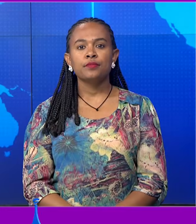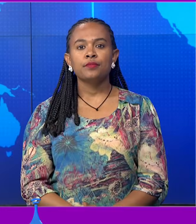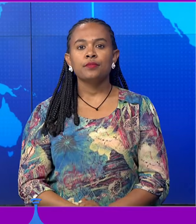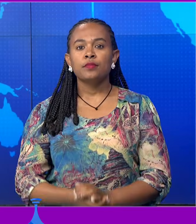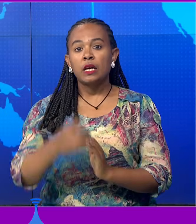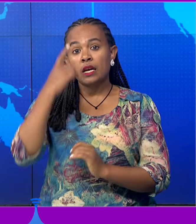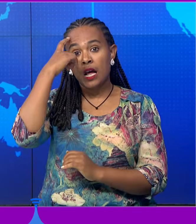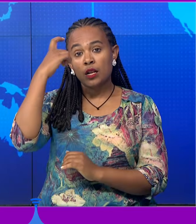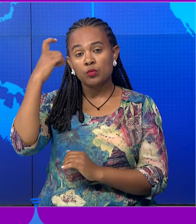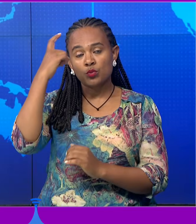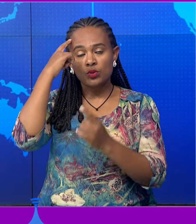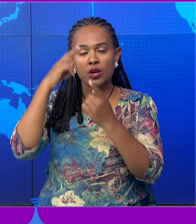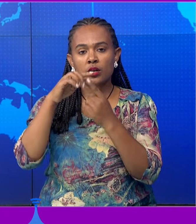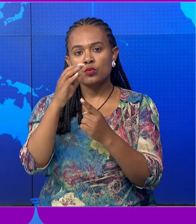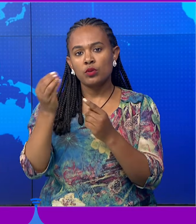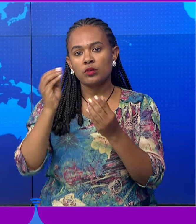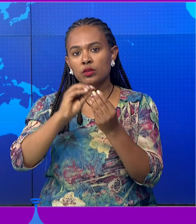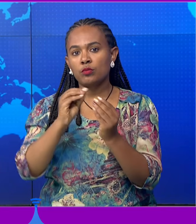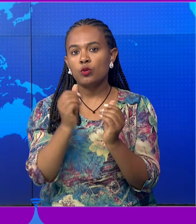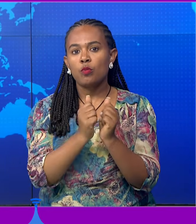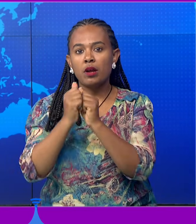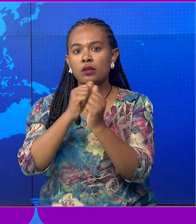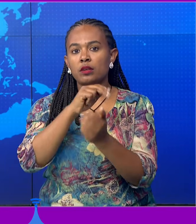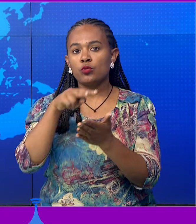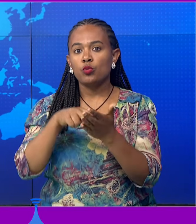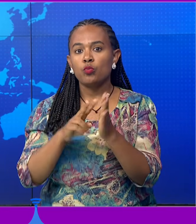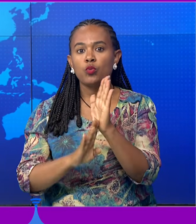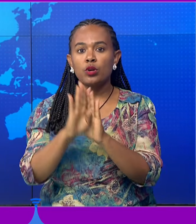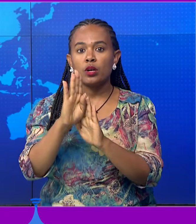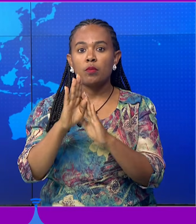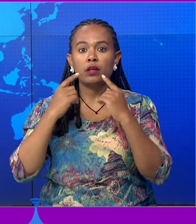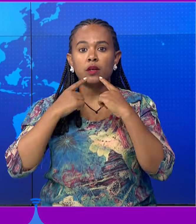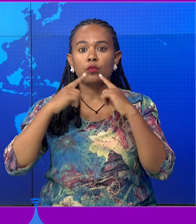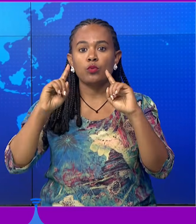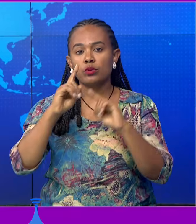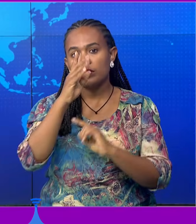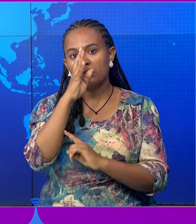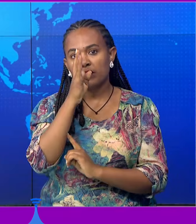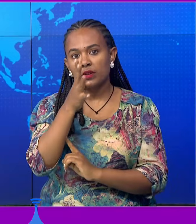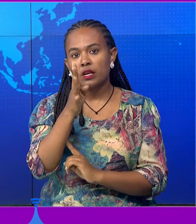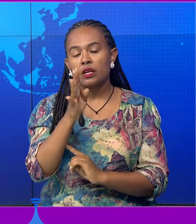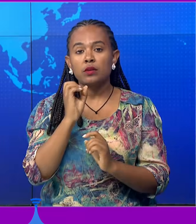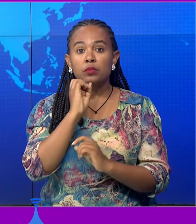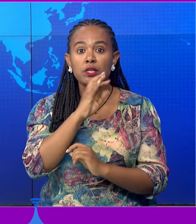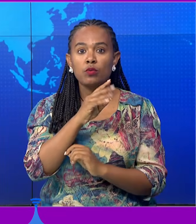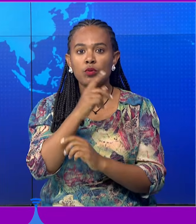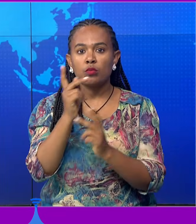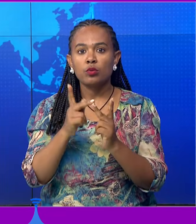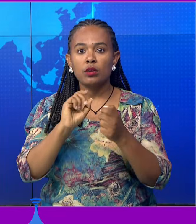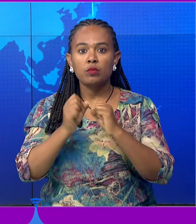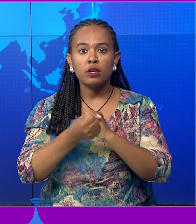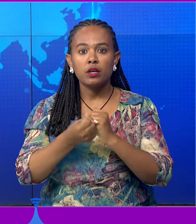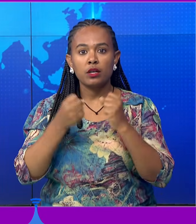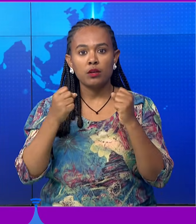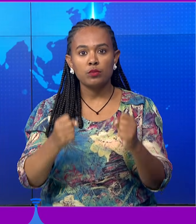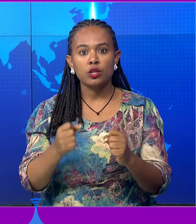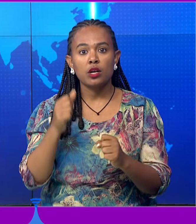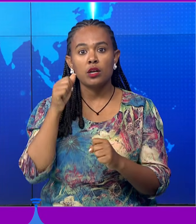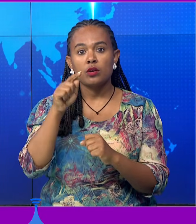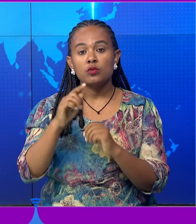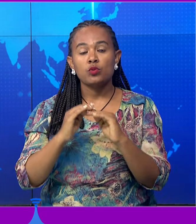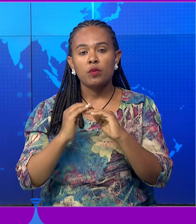ካለሙ ካቀዱና ተደምረው በአንድነት ከቆሙ የልማት አብዮትን መፍጠር የተጎሳቆለ መልክን መቀየር እንደሚቻል ከሷ